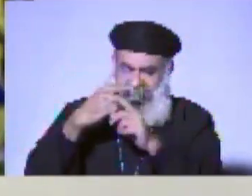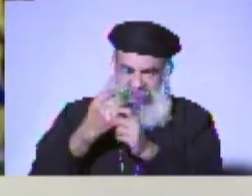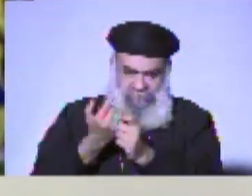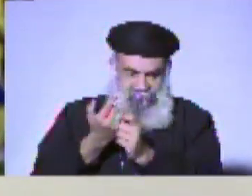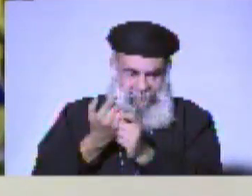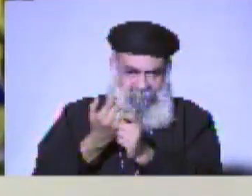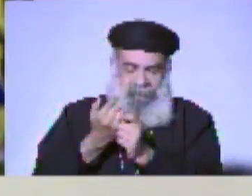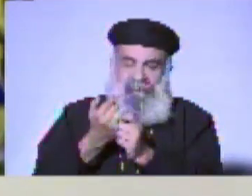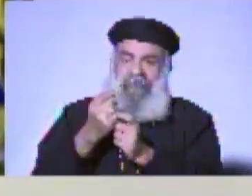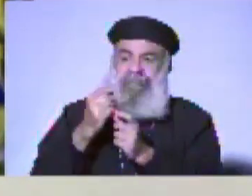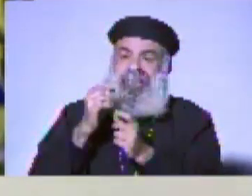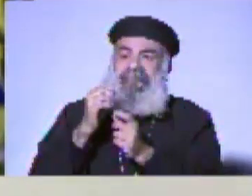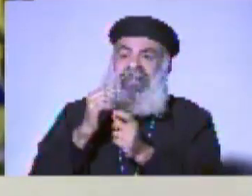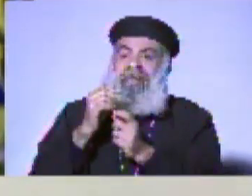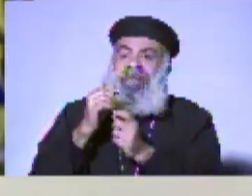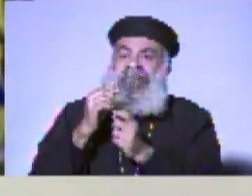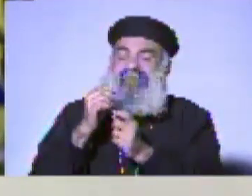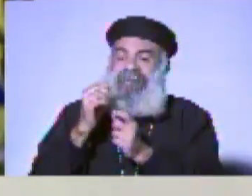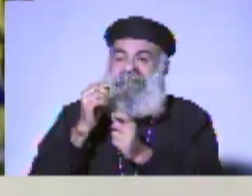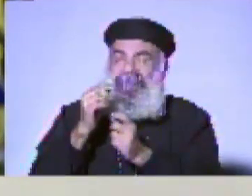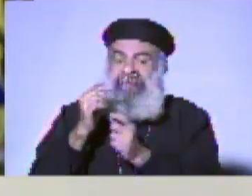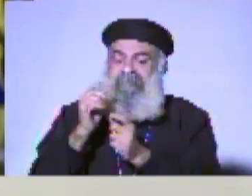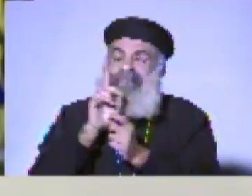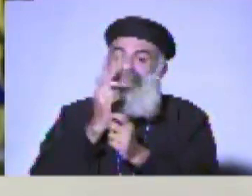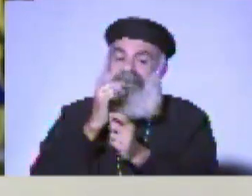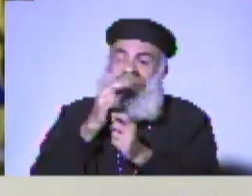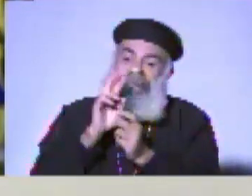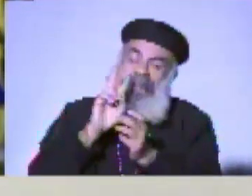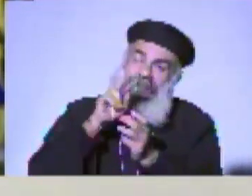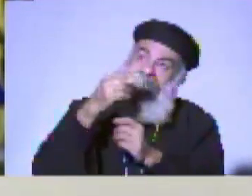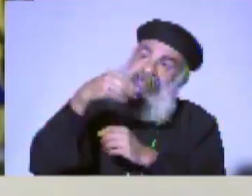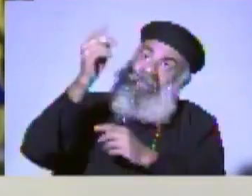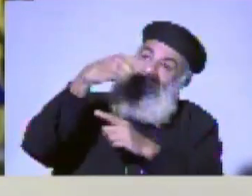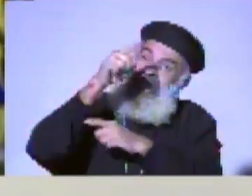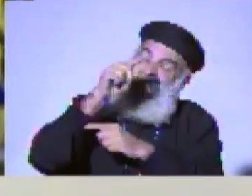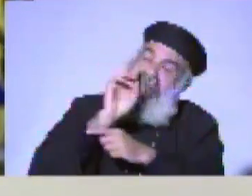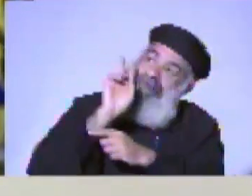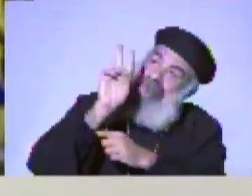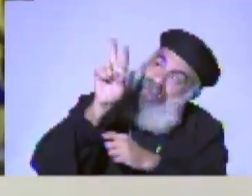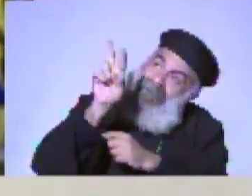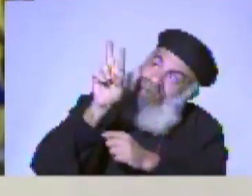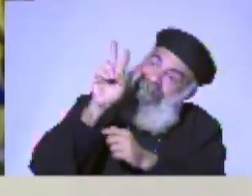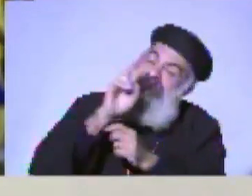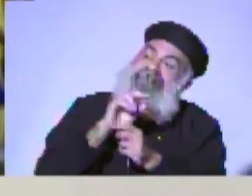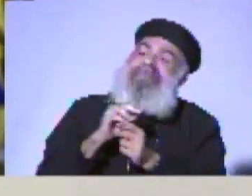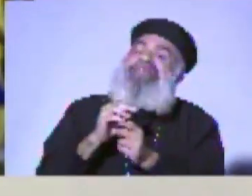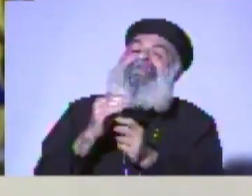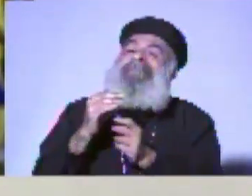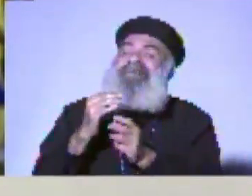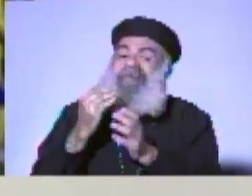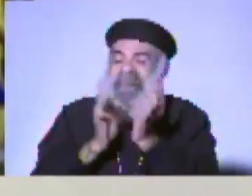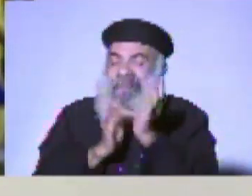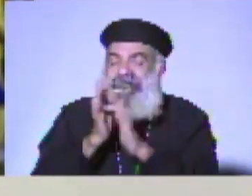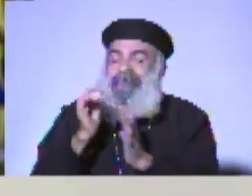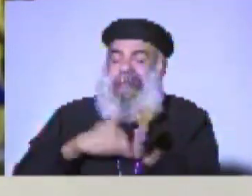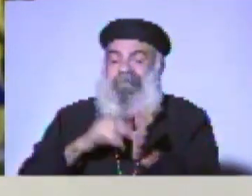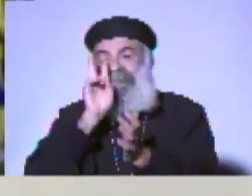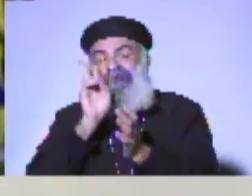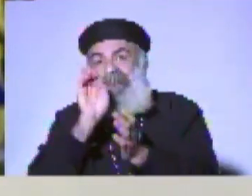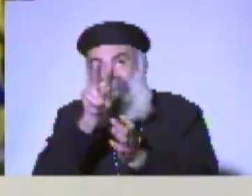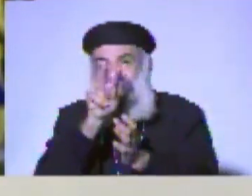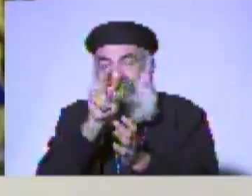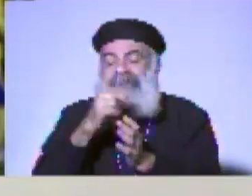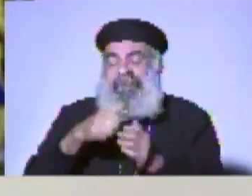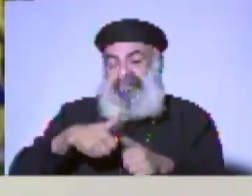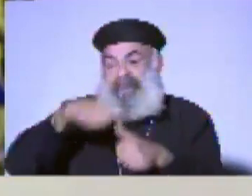لما رفع الحيه كان اللي بيبص لها يخف اذا المسيحه اذا نبص له عشان نخف